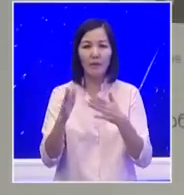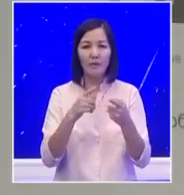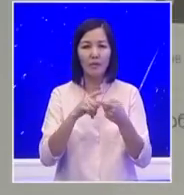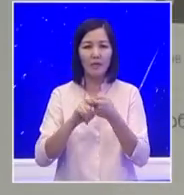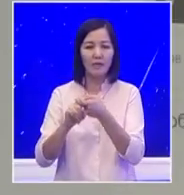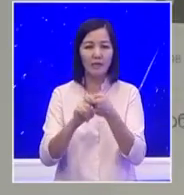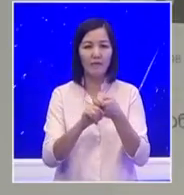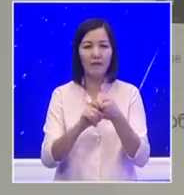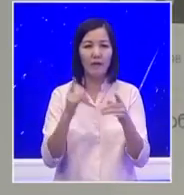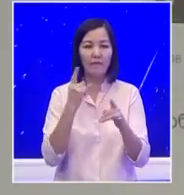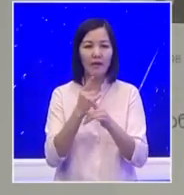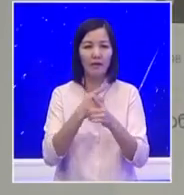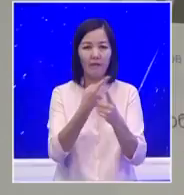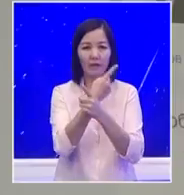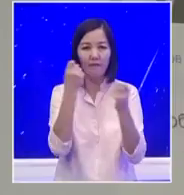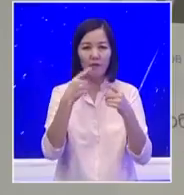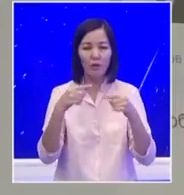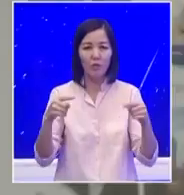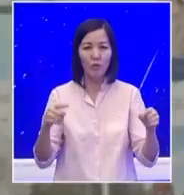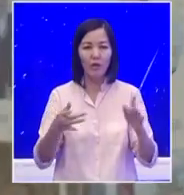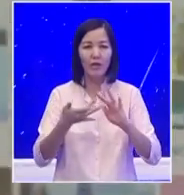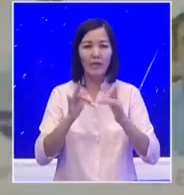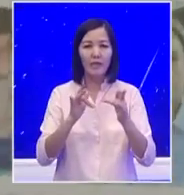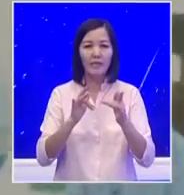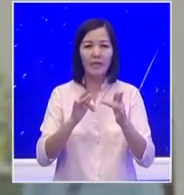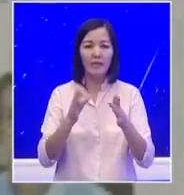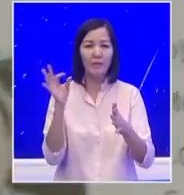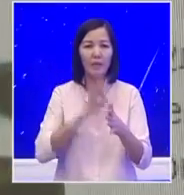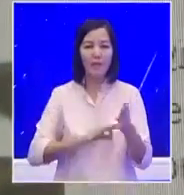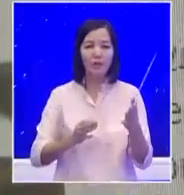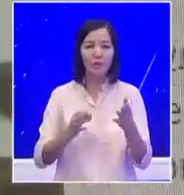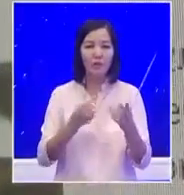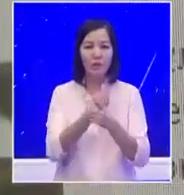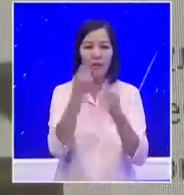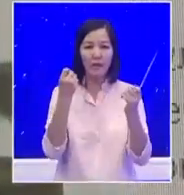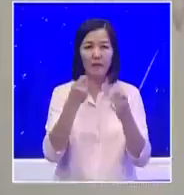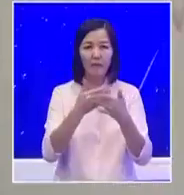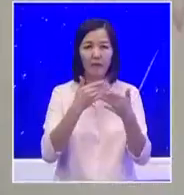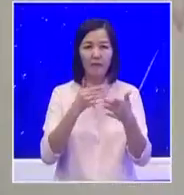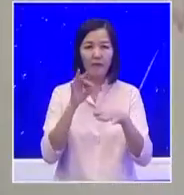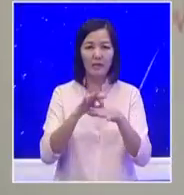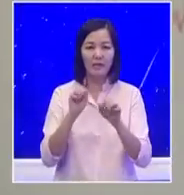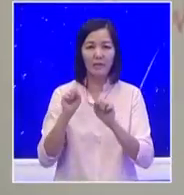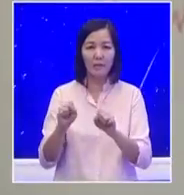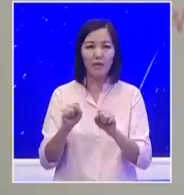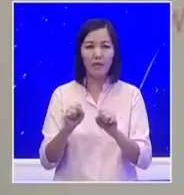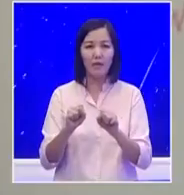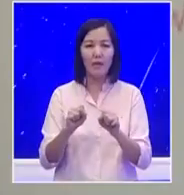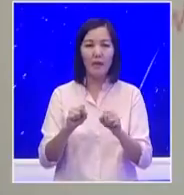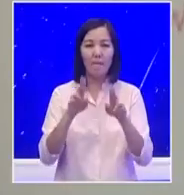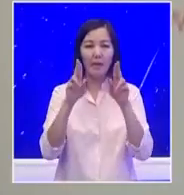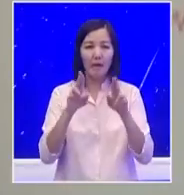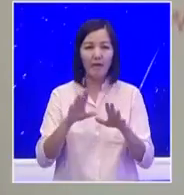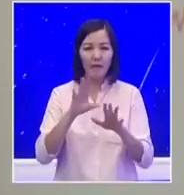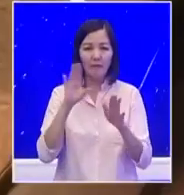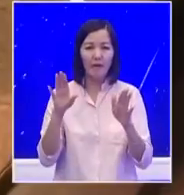распространяющейся в сети фейковой информации и другое. На сайте собрали полезную информацию о профилактике заболевания, симптомах, правилах